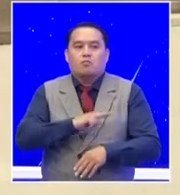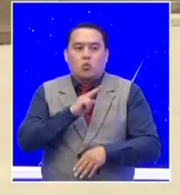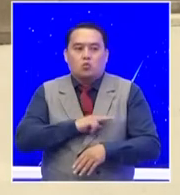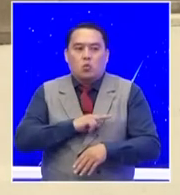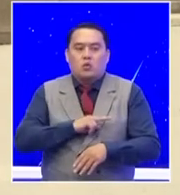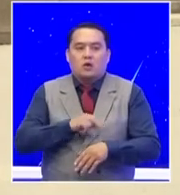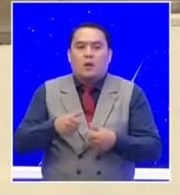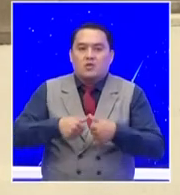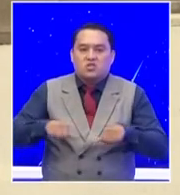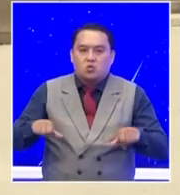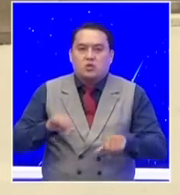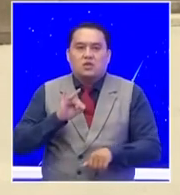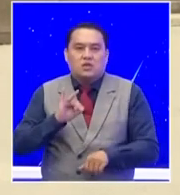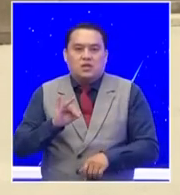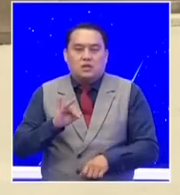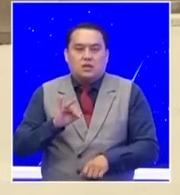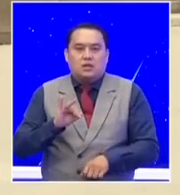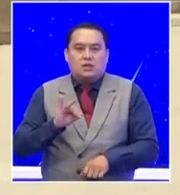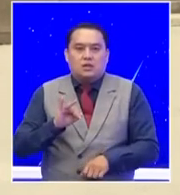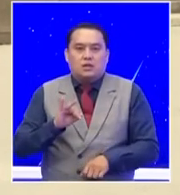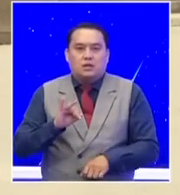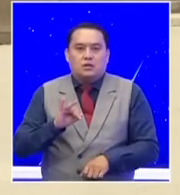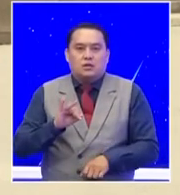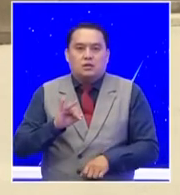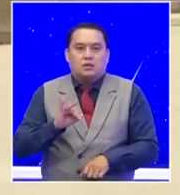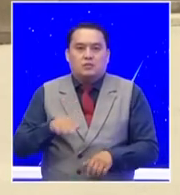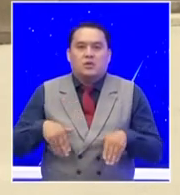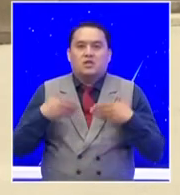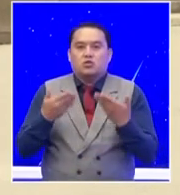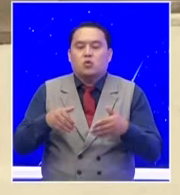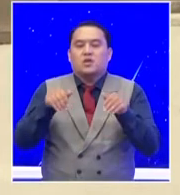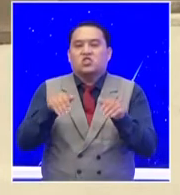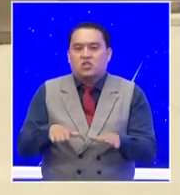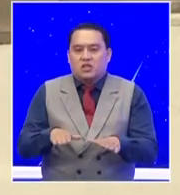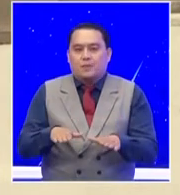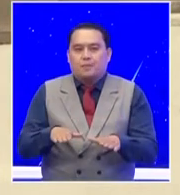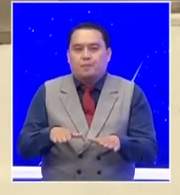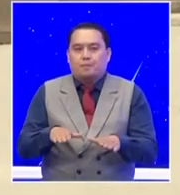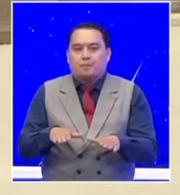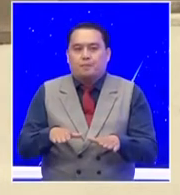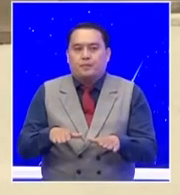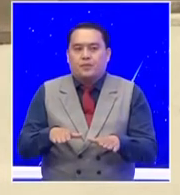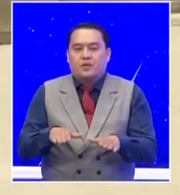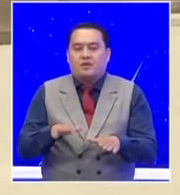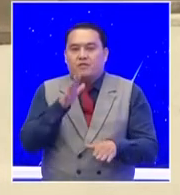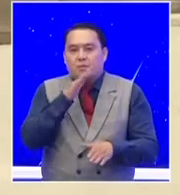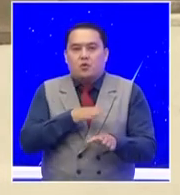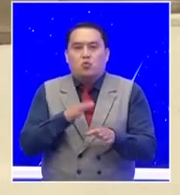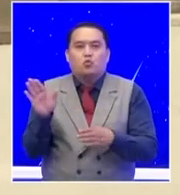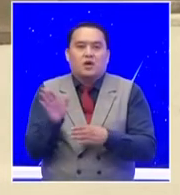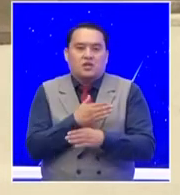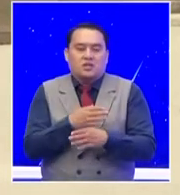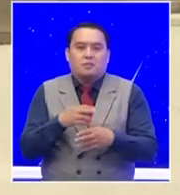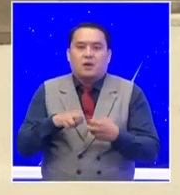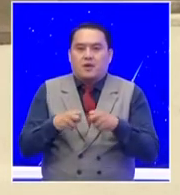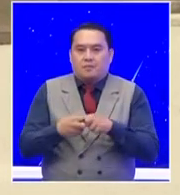комиссионно и выносим решение. то есть ставим сроки по устранению